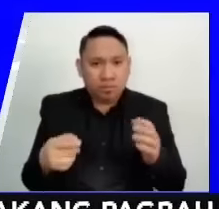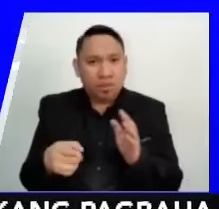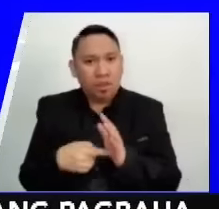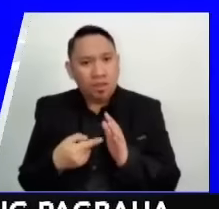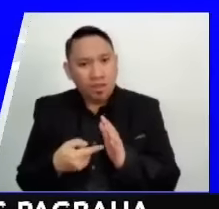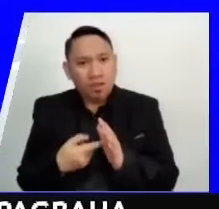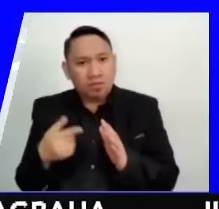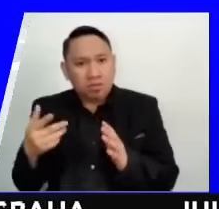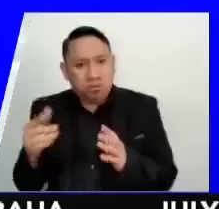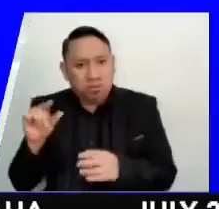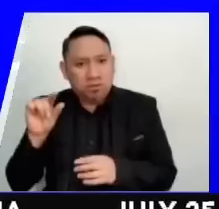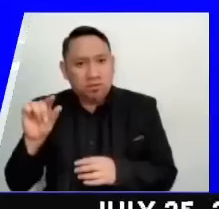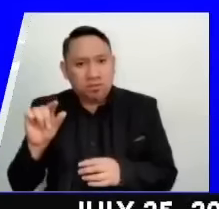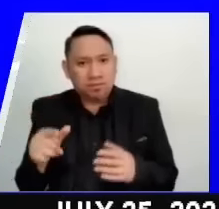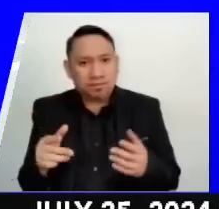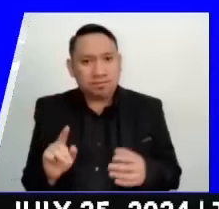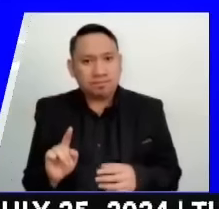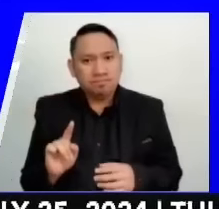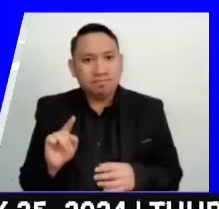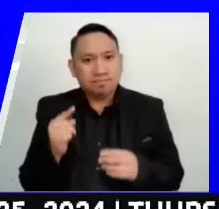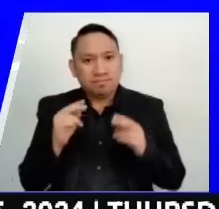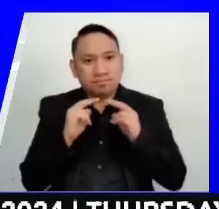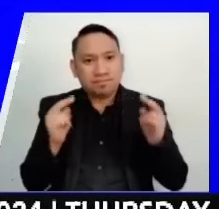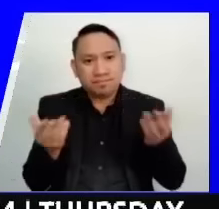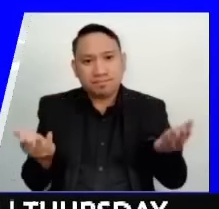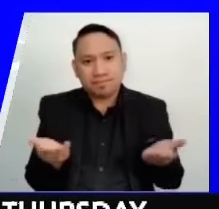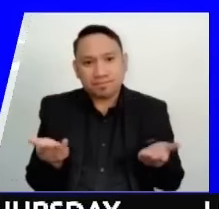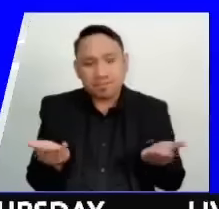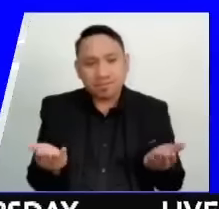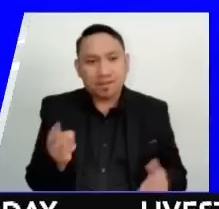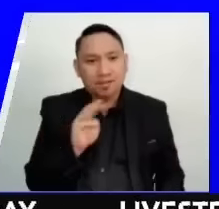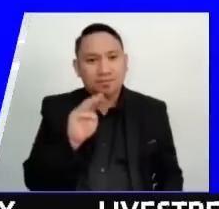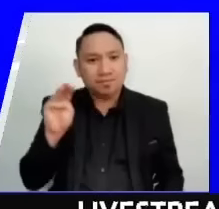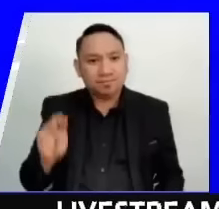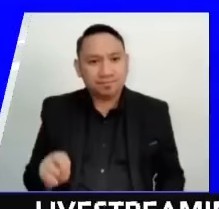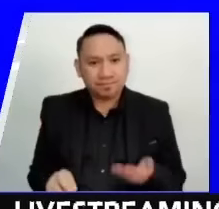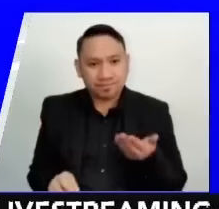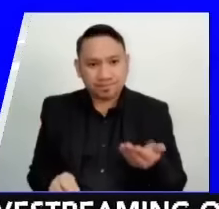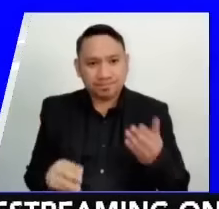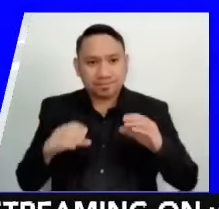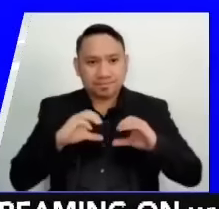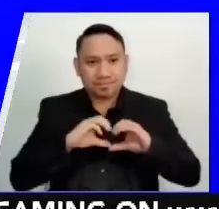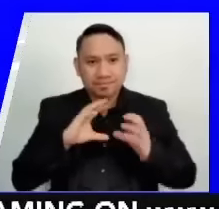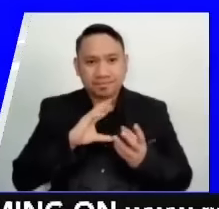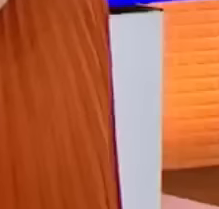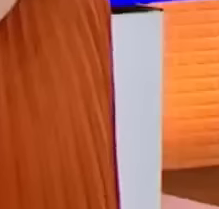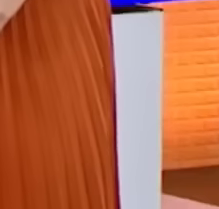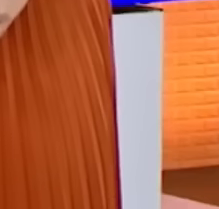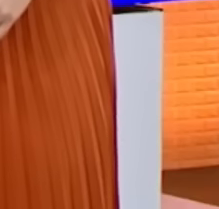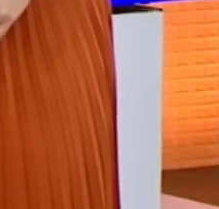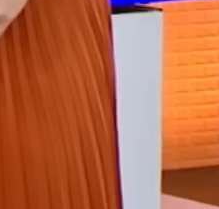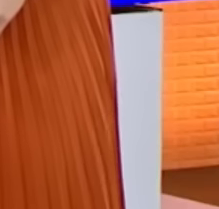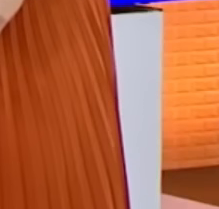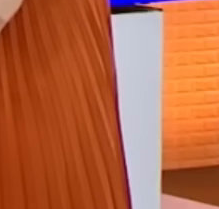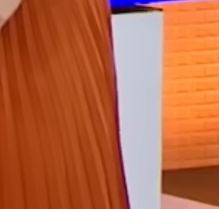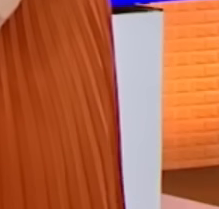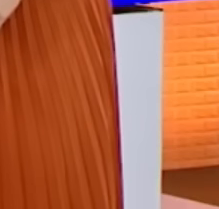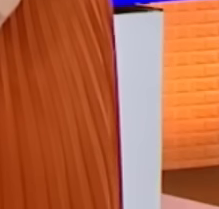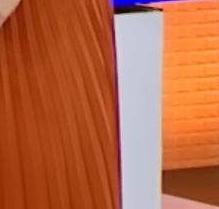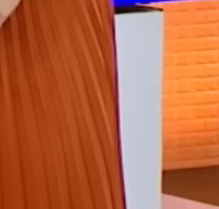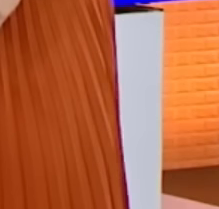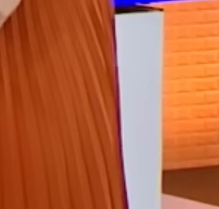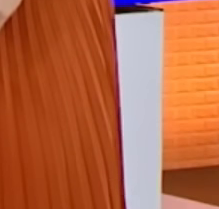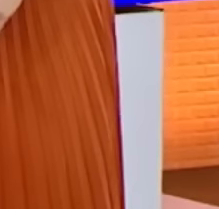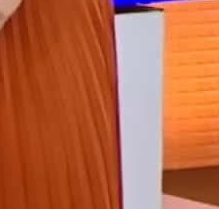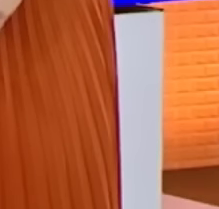yan ang unang balita mula rito sa Maynila. Bea Pinlac para sa GMA Integrated News. Mga kapuso, para una ka sa